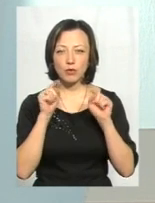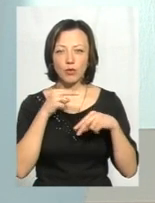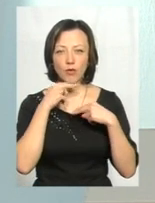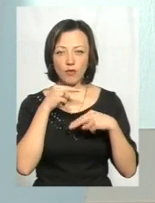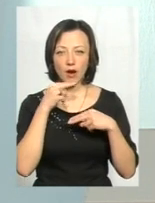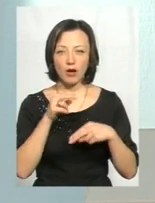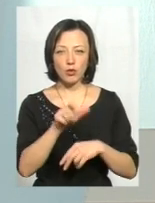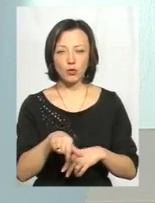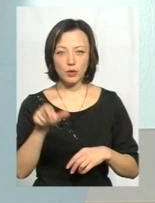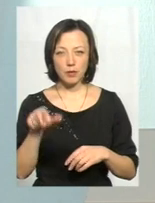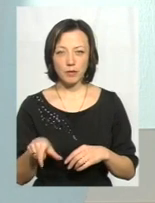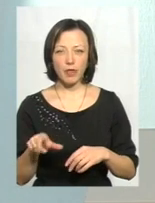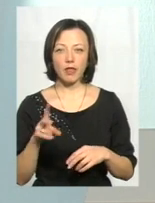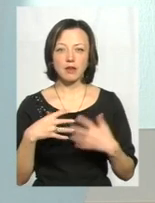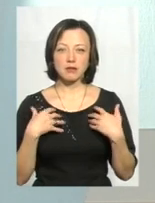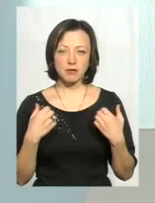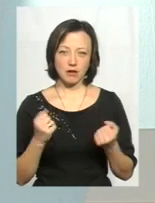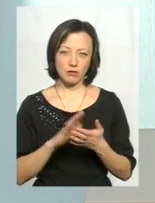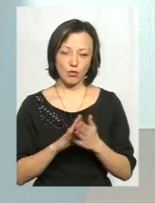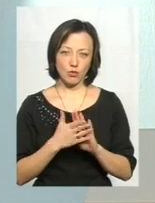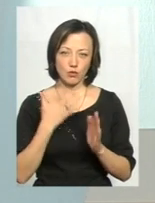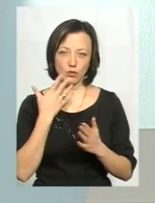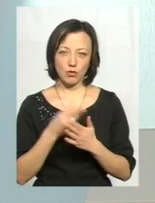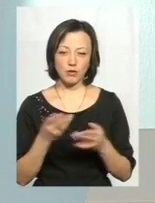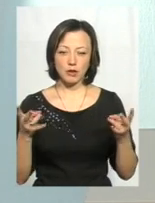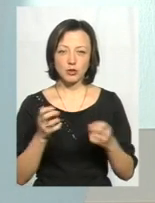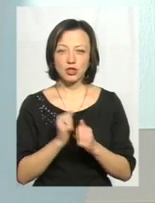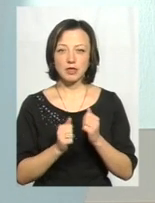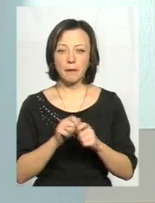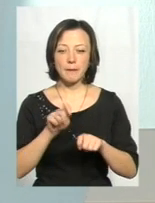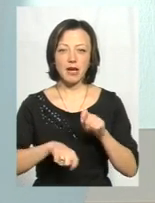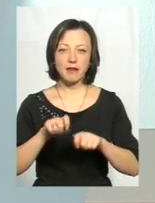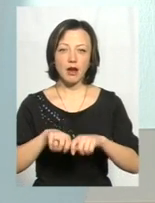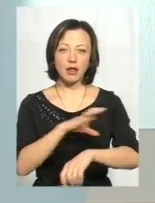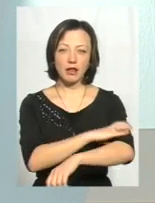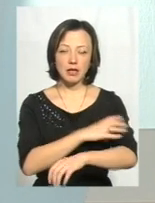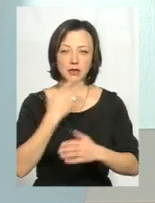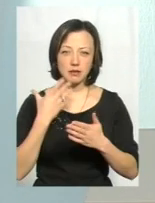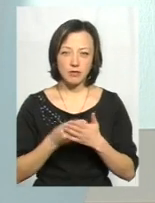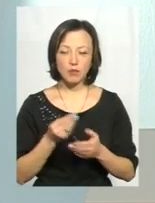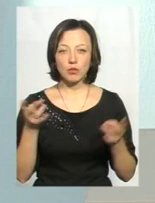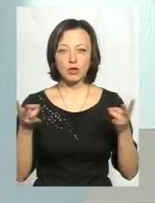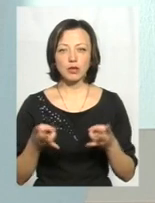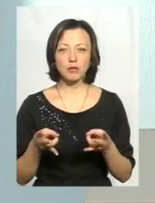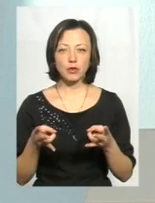таким пацієнтам на стан свого здоров'я. Потрібно частіше вимірювати свій артеріальний тиск,